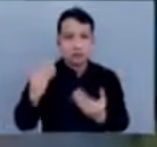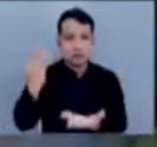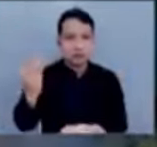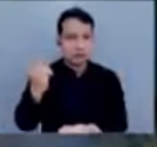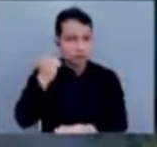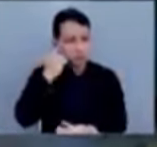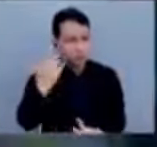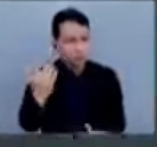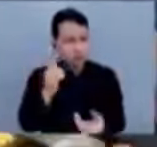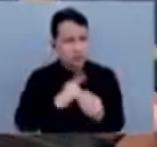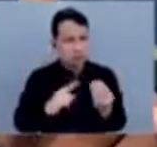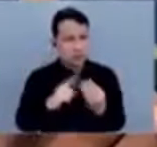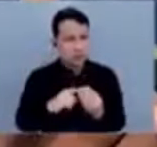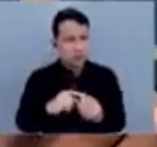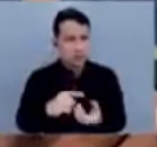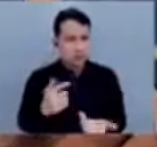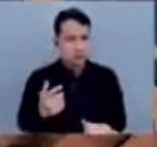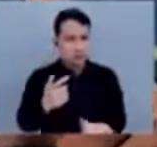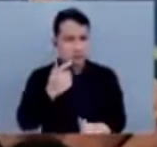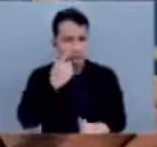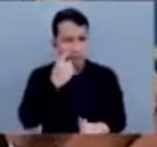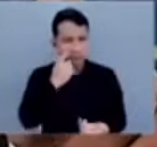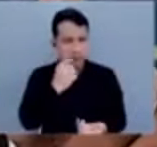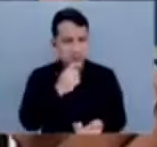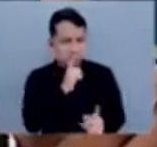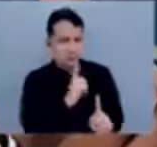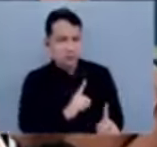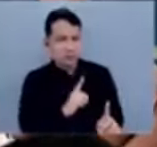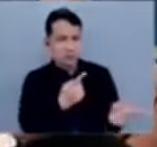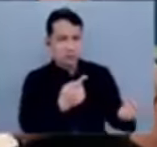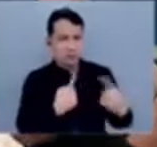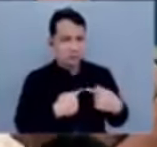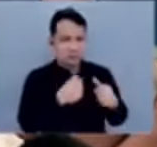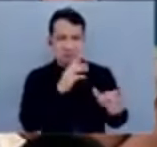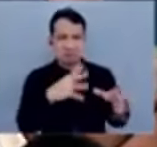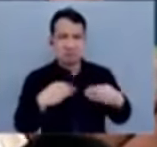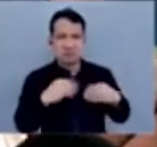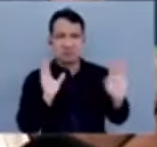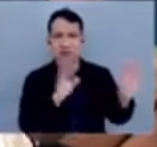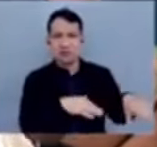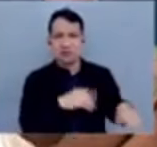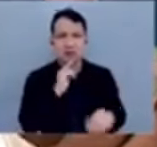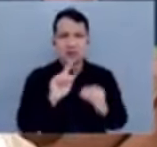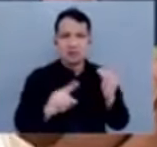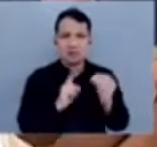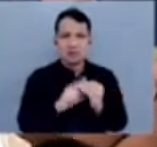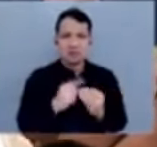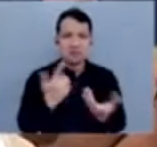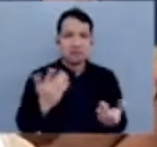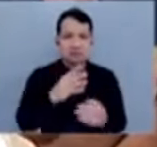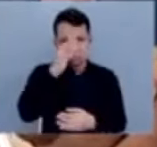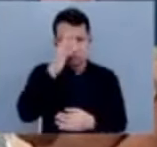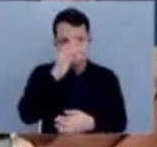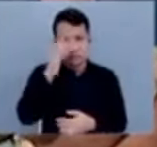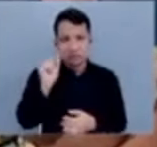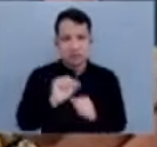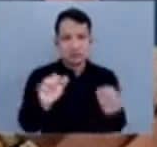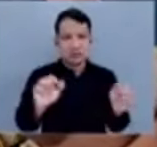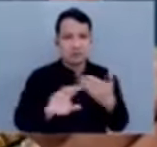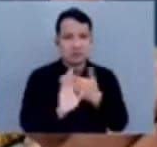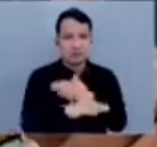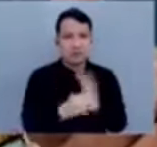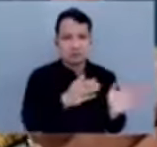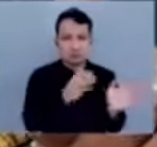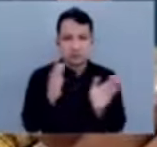ayon kay Trinidad, "We will not dignify reports like that. Again, it's a zombie story. Let's bring it back to where it rightfully